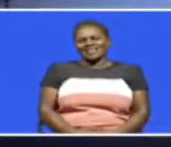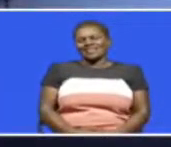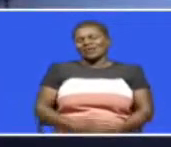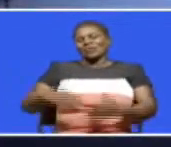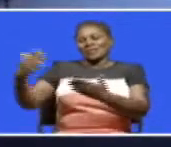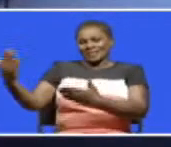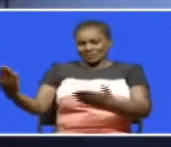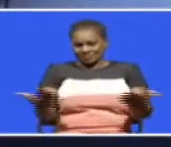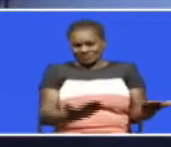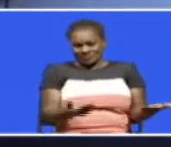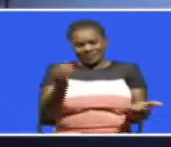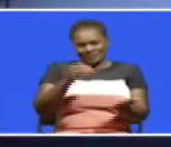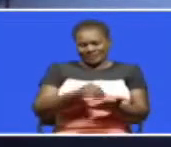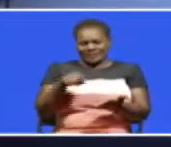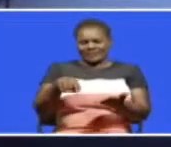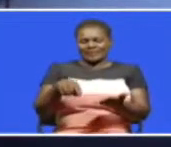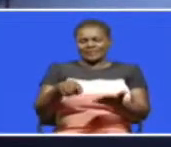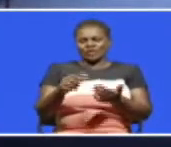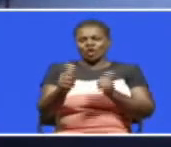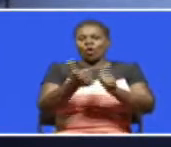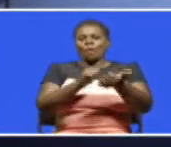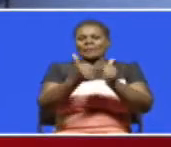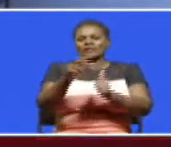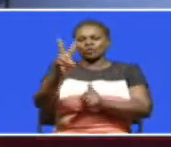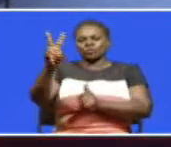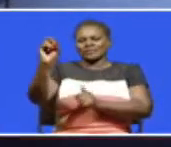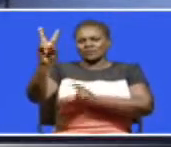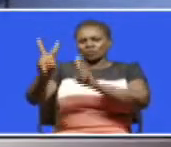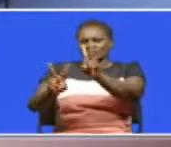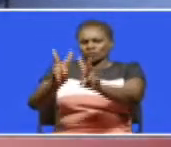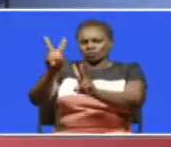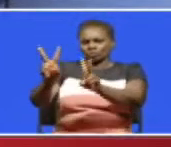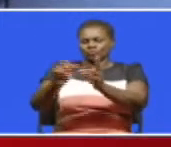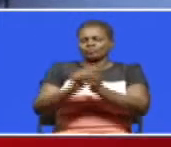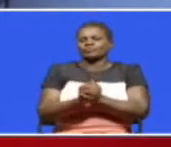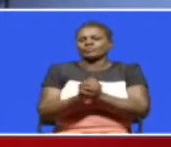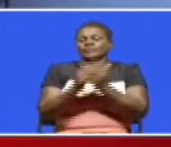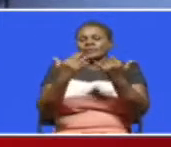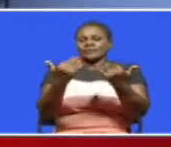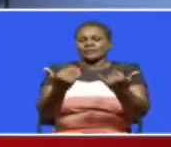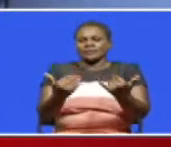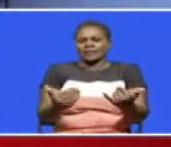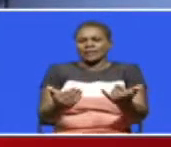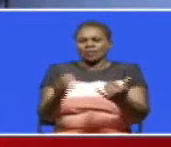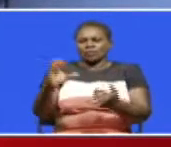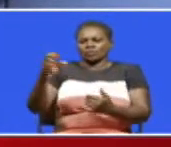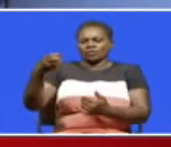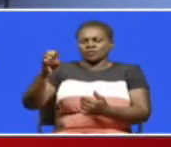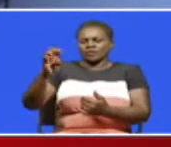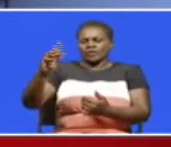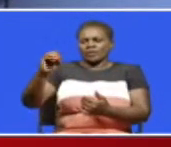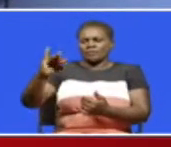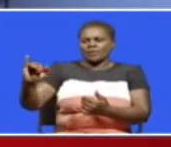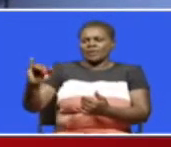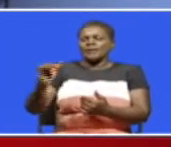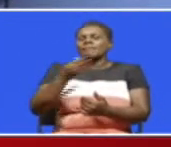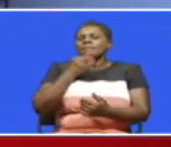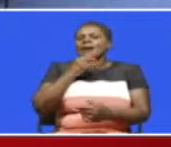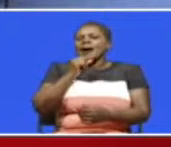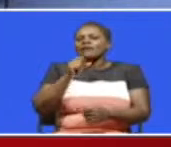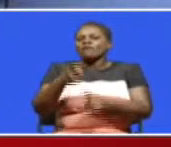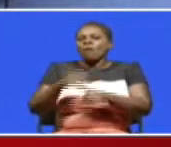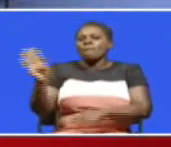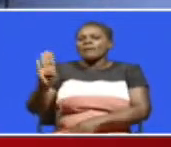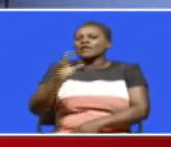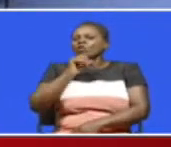Na mkaribu tena mtazamaji, hiki ni Kivumbi 2022. Hatimaye Joseph Chebii Malatit, mzee wa